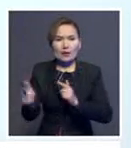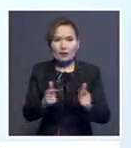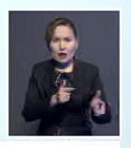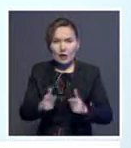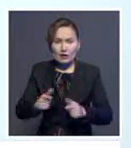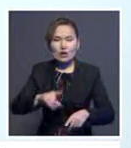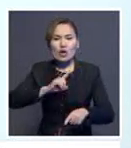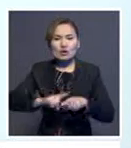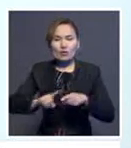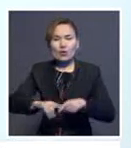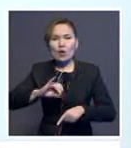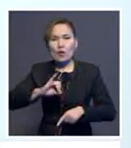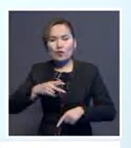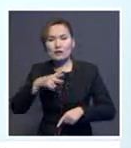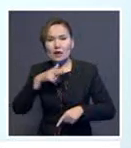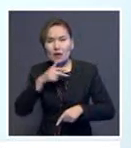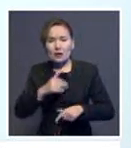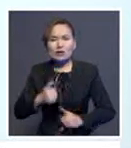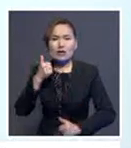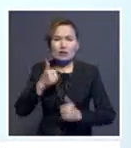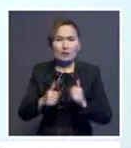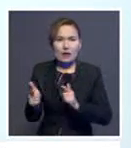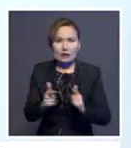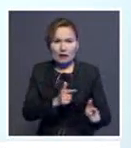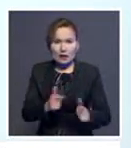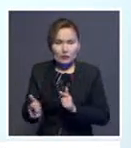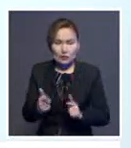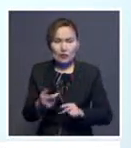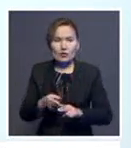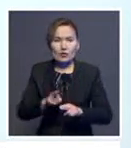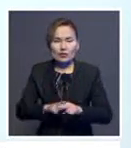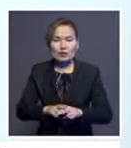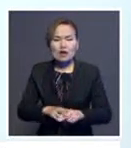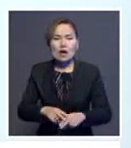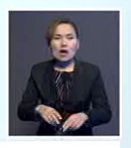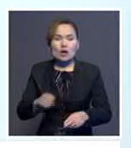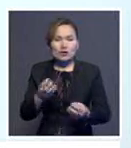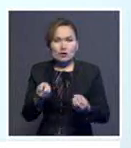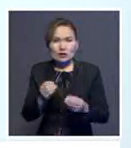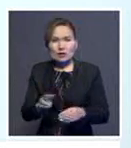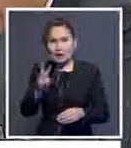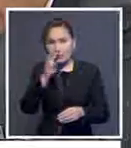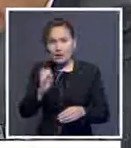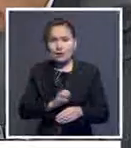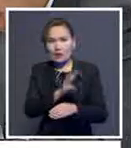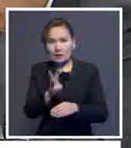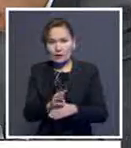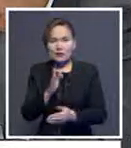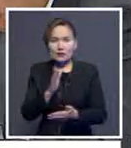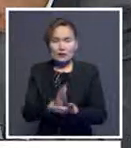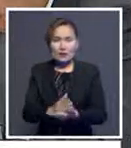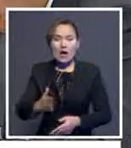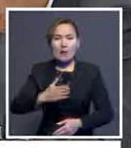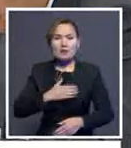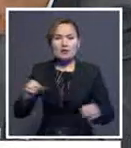органдар есебінен оқу-жаттығу жиындарымен және стипендиямен қосымша қамтамасыз етілген.